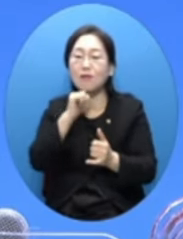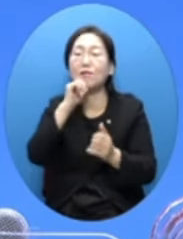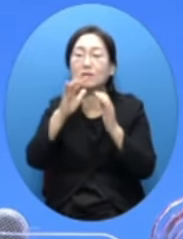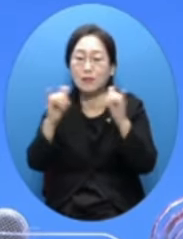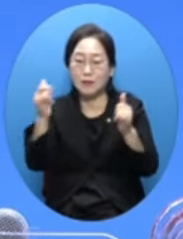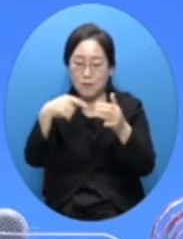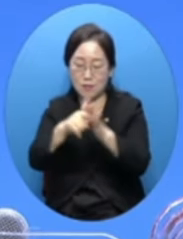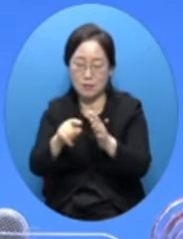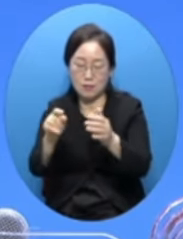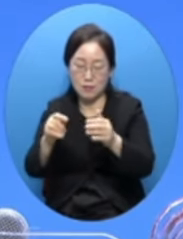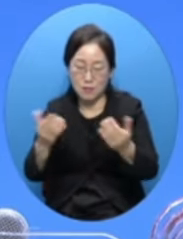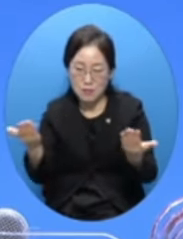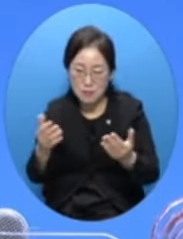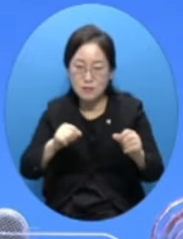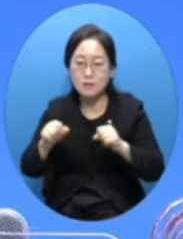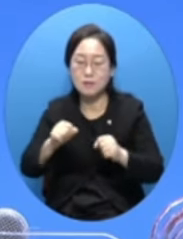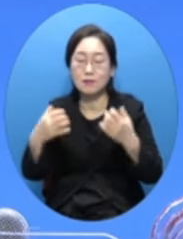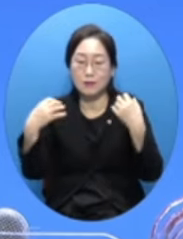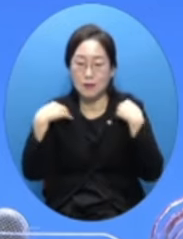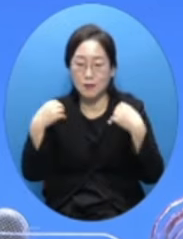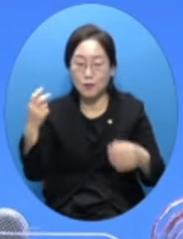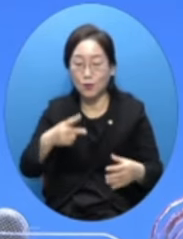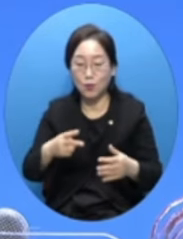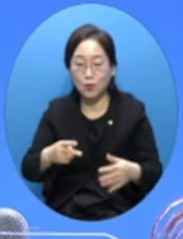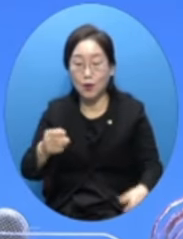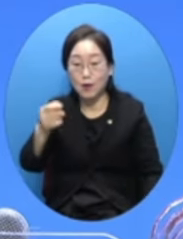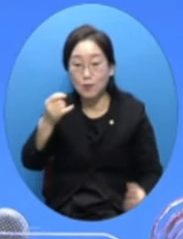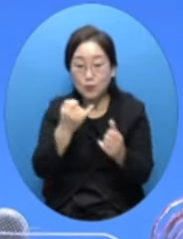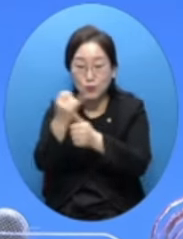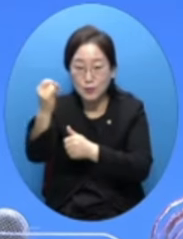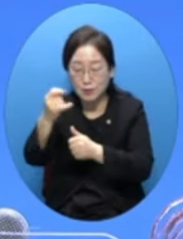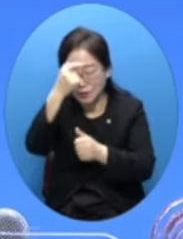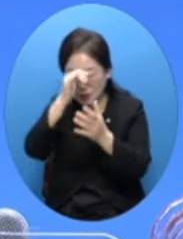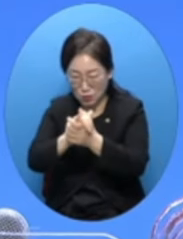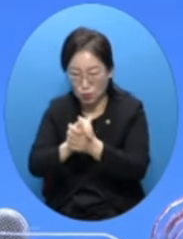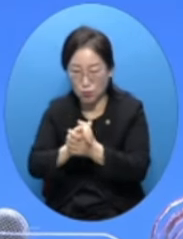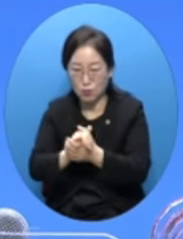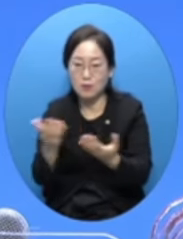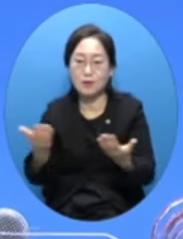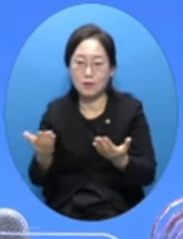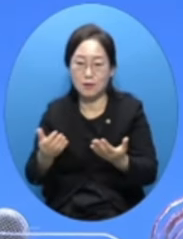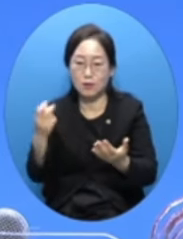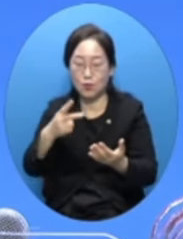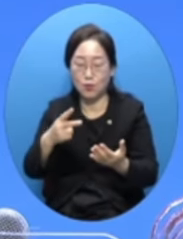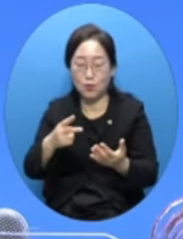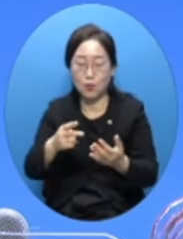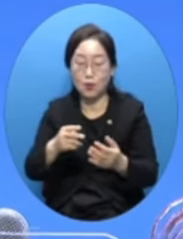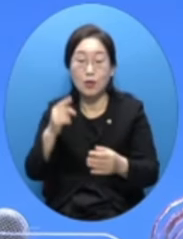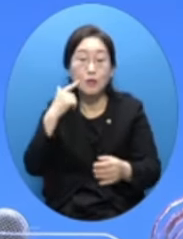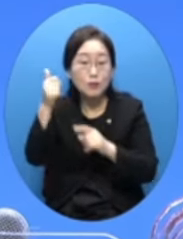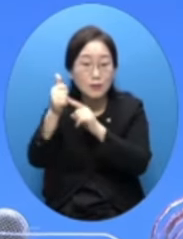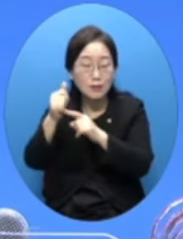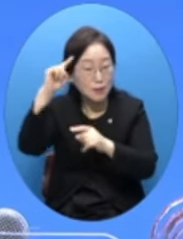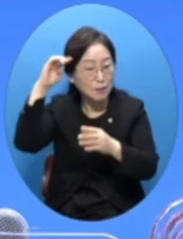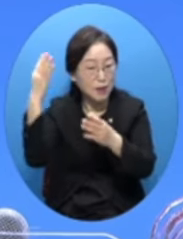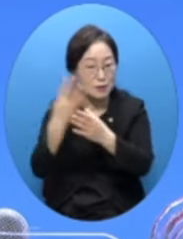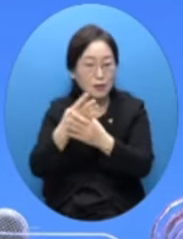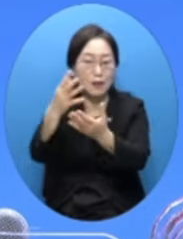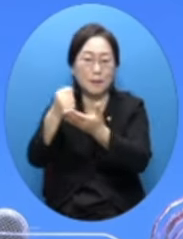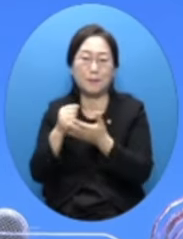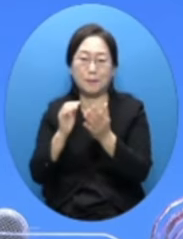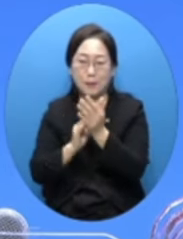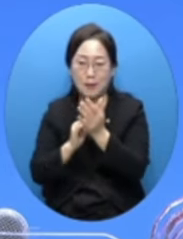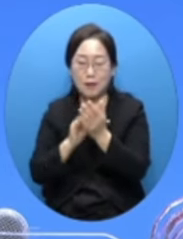됐고 자기 아내는 기도사역자가 됐으며 본인은 박사받고 이름 떨치는 그러한